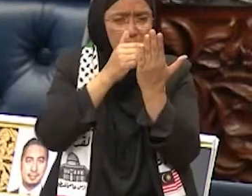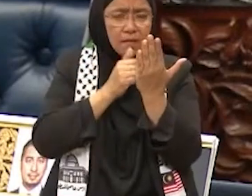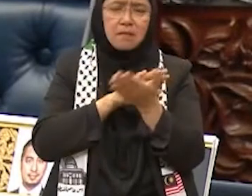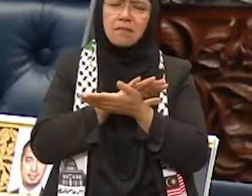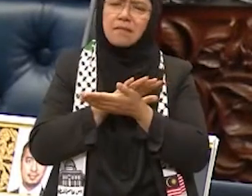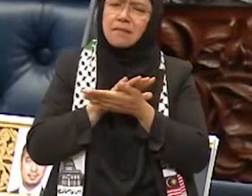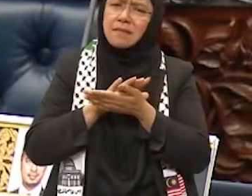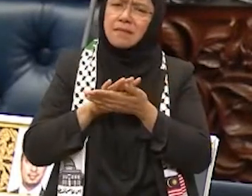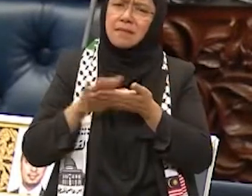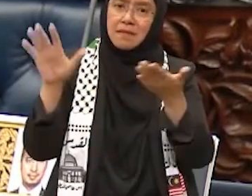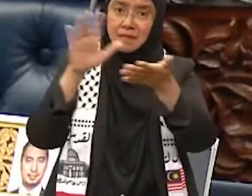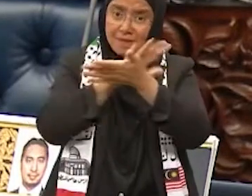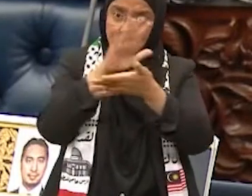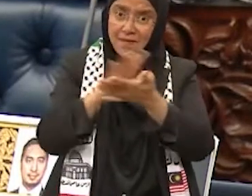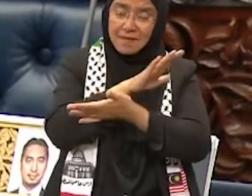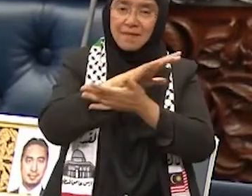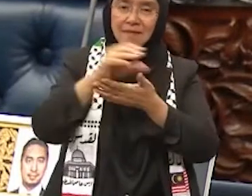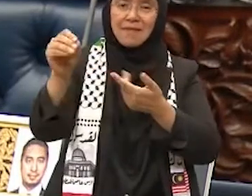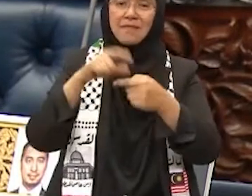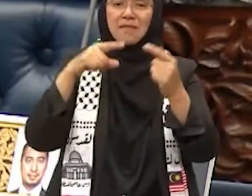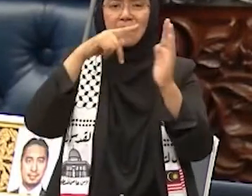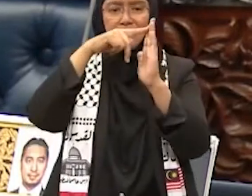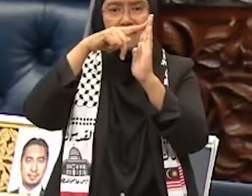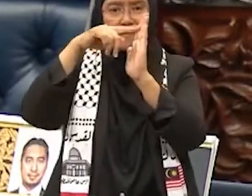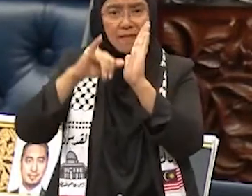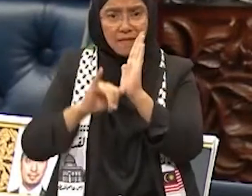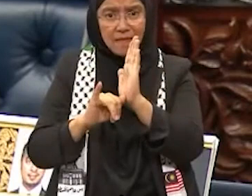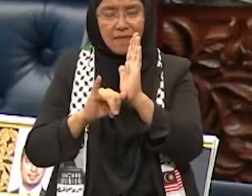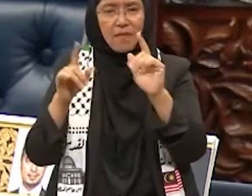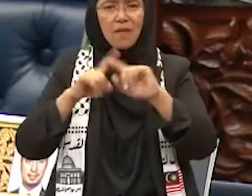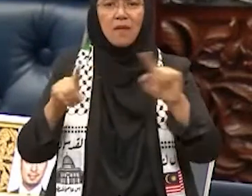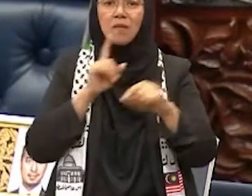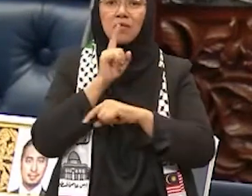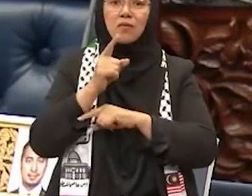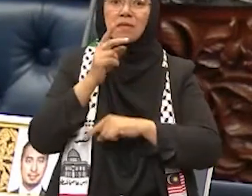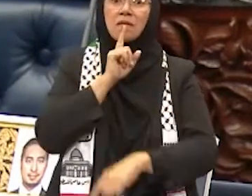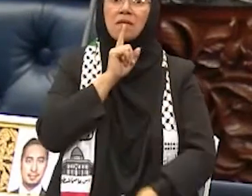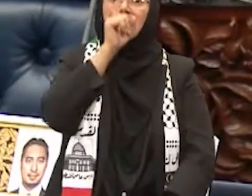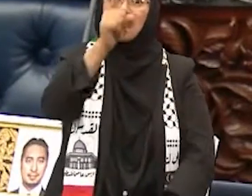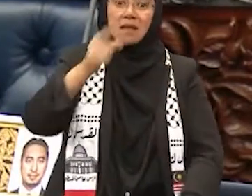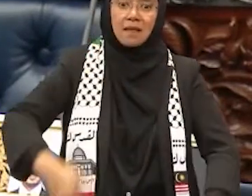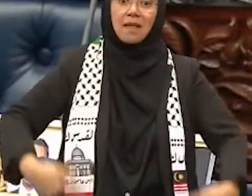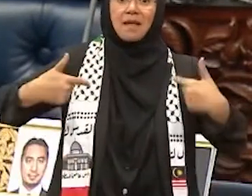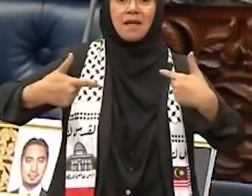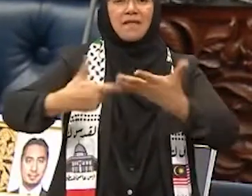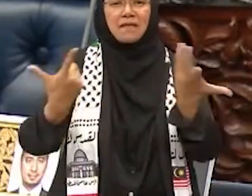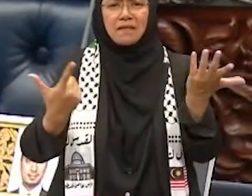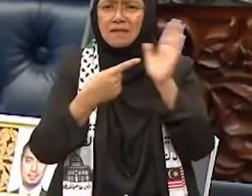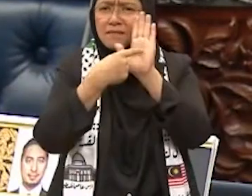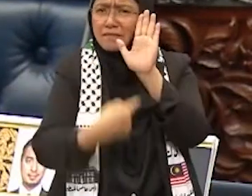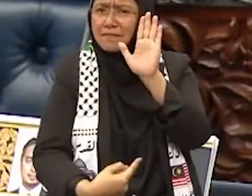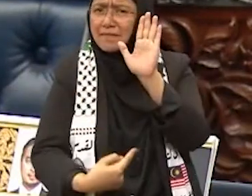ternyata ia tidak begitu menteri apabila kita melihat bahawa terdapat gangguan khususnya daripada mcmc